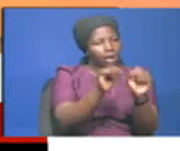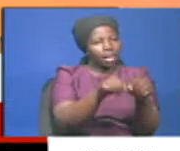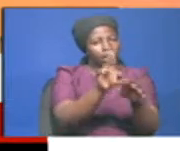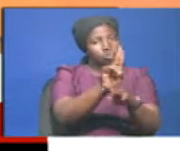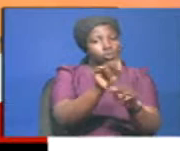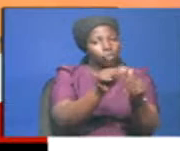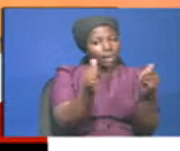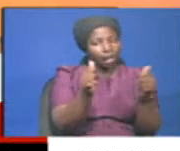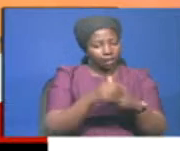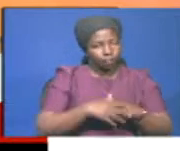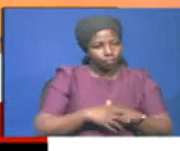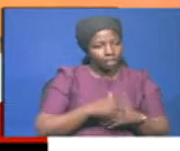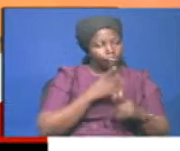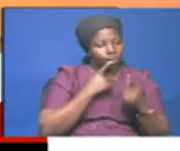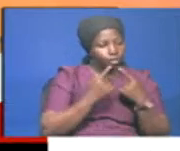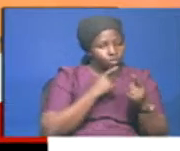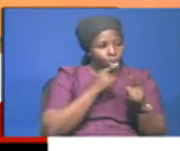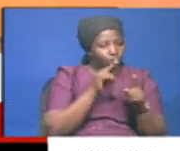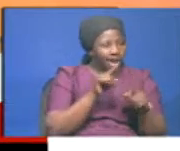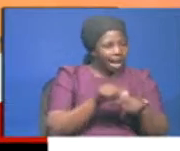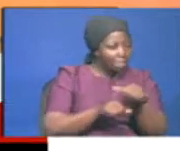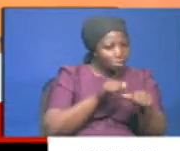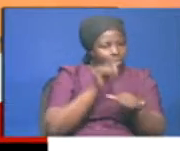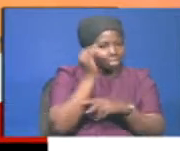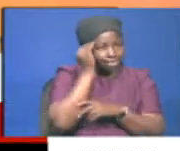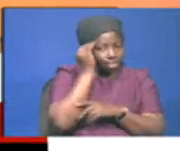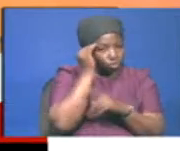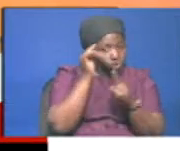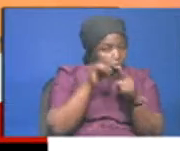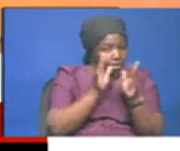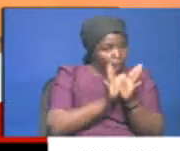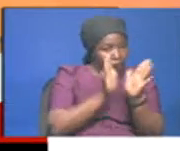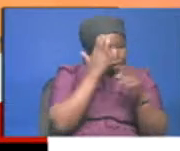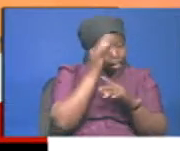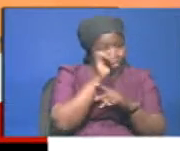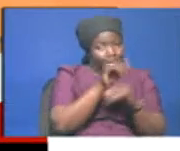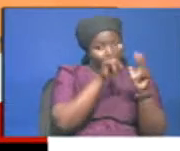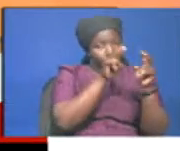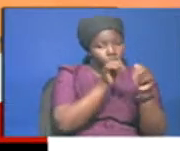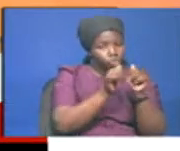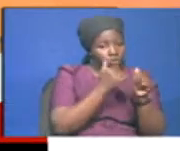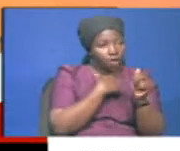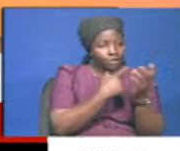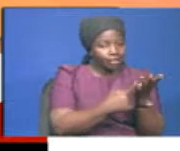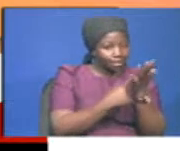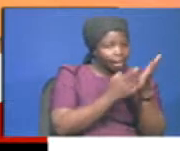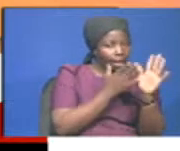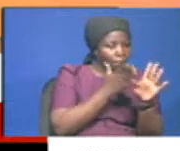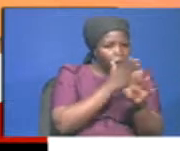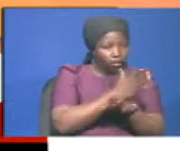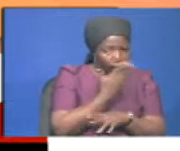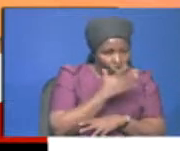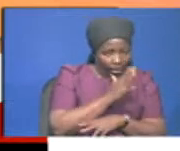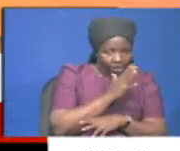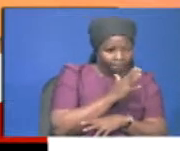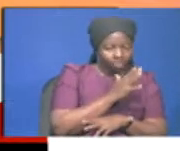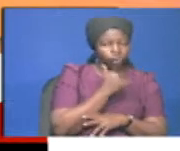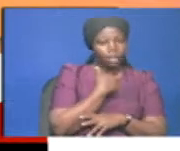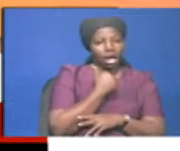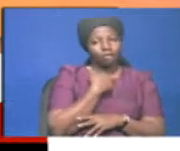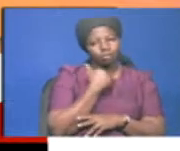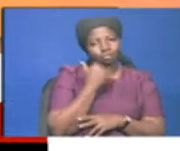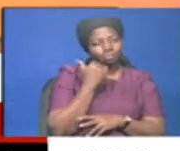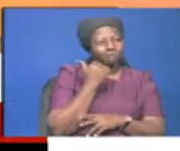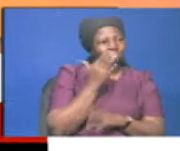inastahili. Tuzungumze tu kuhusiana na elimu kwa umma, manake ni swala ambalo tumezungumzia hapo awali ya kwamba kuna ule ukosefu wa elimu kwa umma kuhusiana